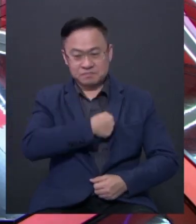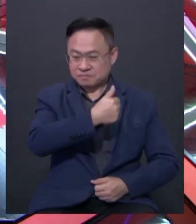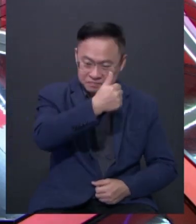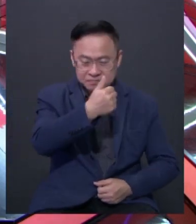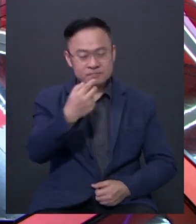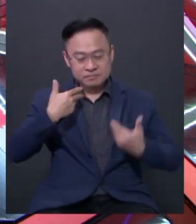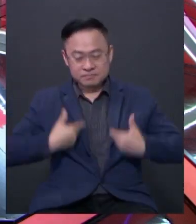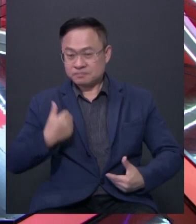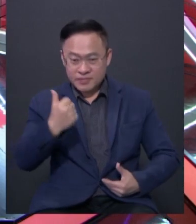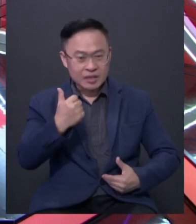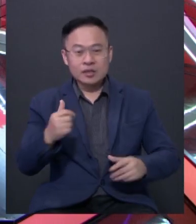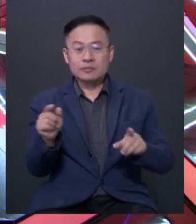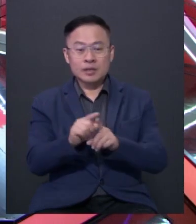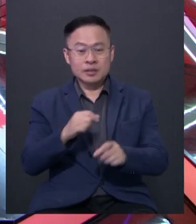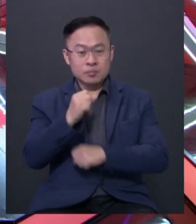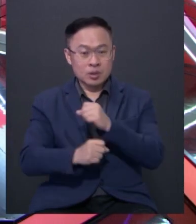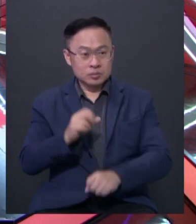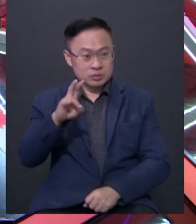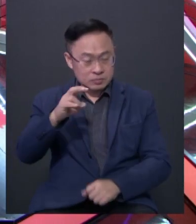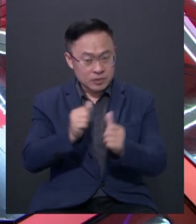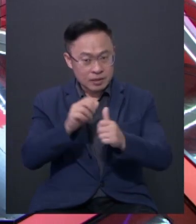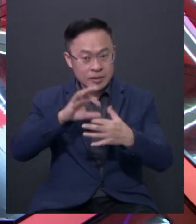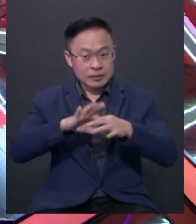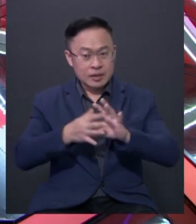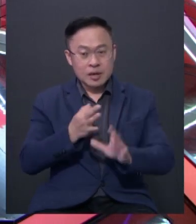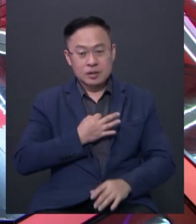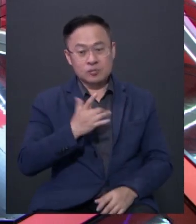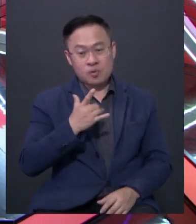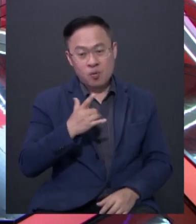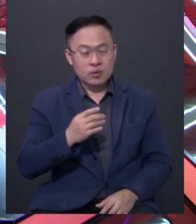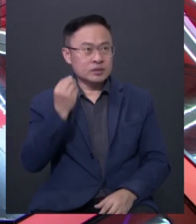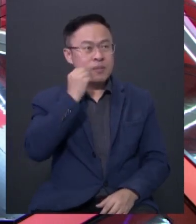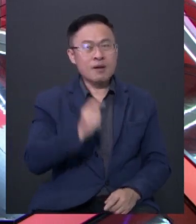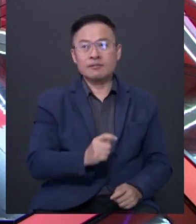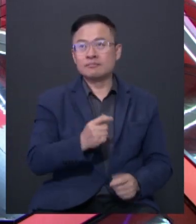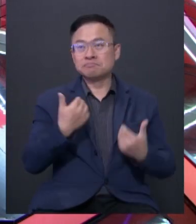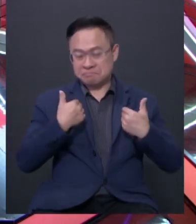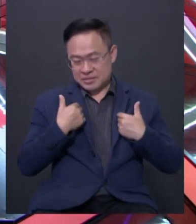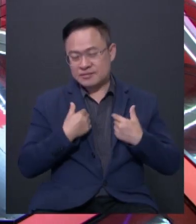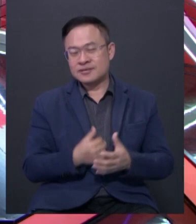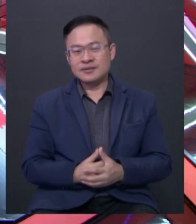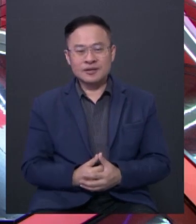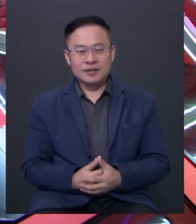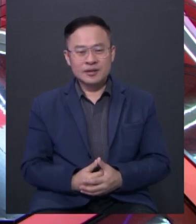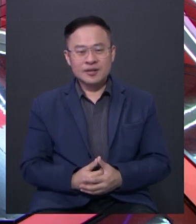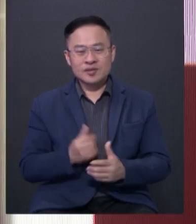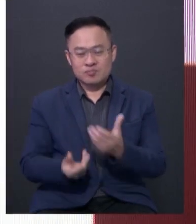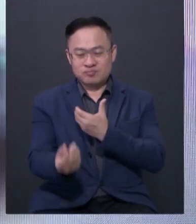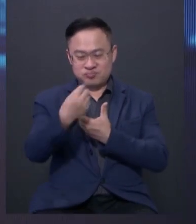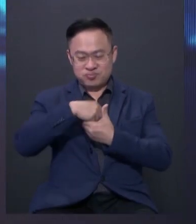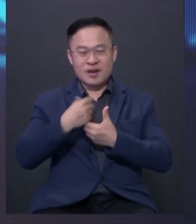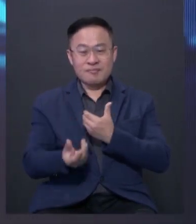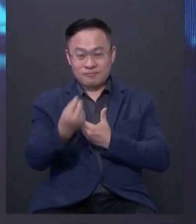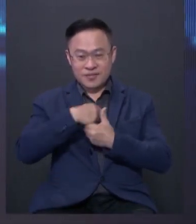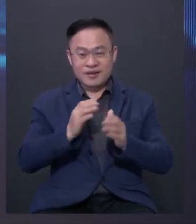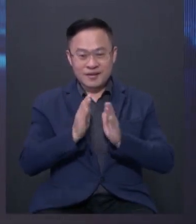ะได้เนี่ยพออายุเท่านี้ยังมีโอกาสได้มาแข่งขันคว้าเหรียญรางวัลกลับไปประดับที่บ้านอีกนะน่ารักคุณอ๊อฟต้องเรียนแบบนะคะไม่ใช่ทำ